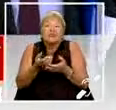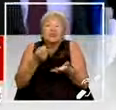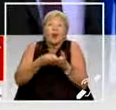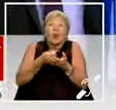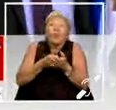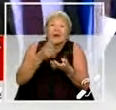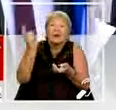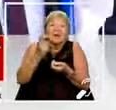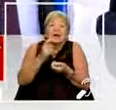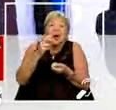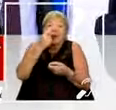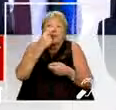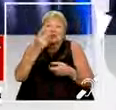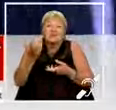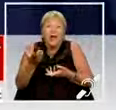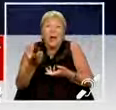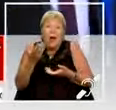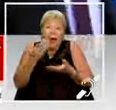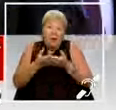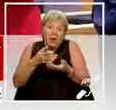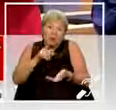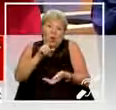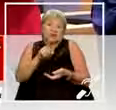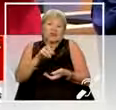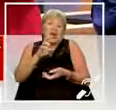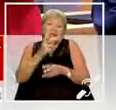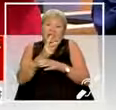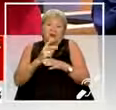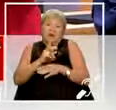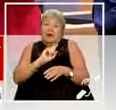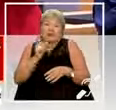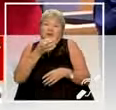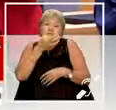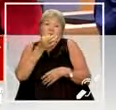din Rusia, de aici și această reticență.